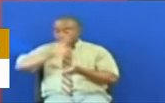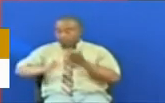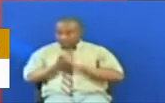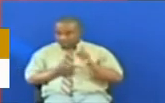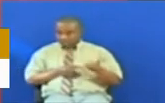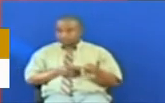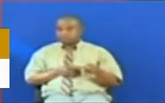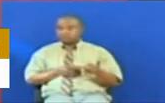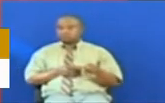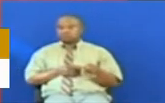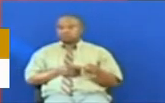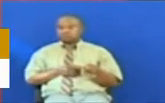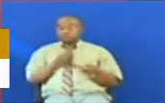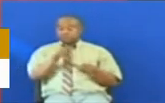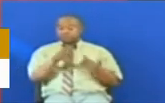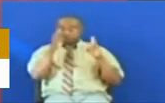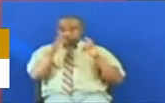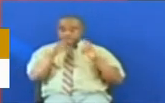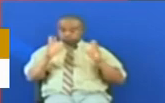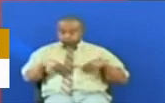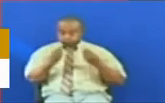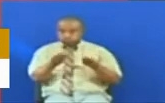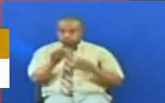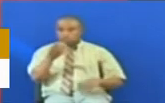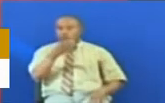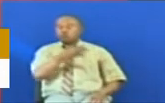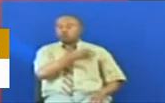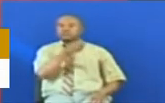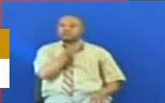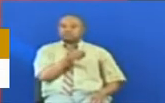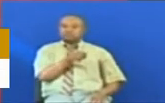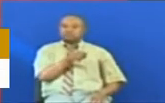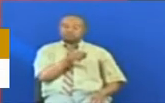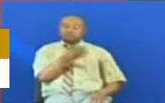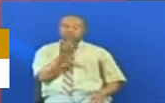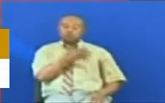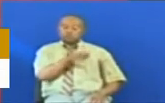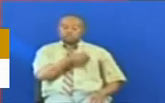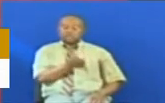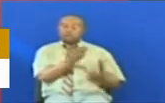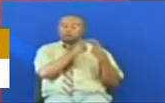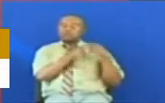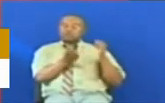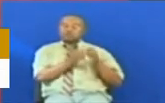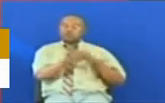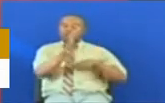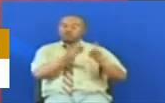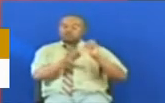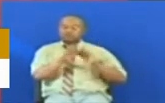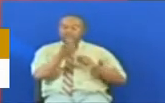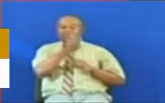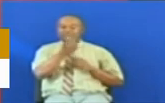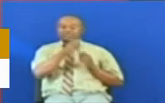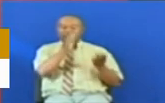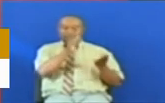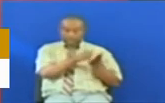itapeleka issue hiyo kwa minister ambaye ni minister responsible kwa fishery mainland. Lakini